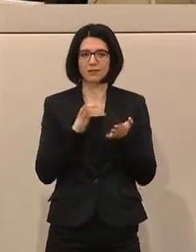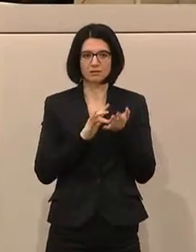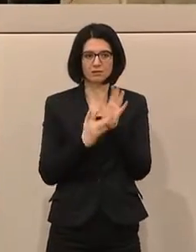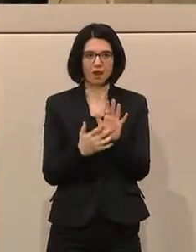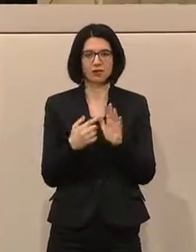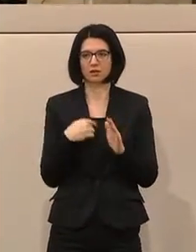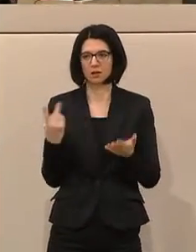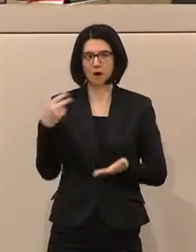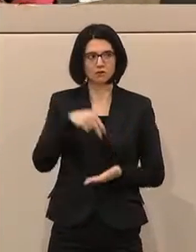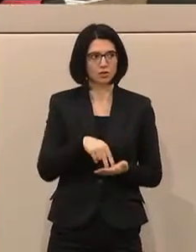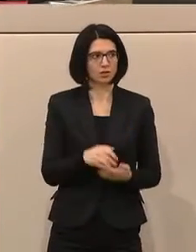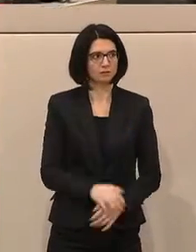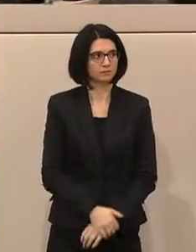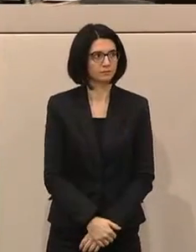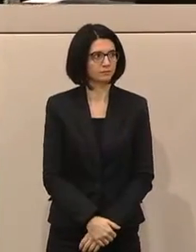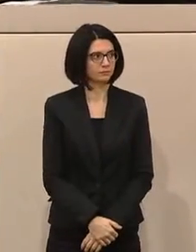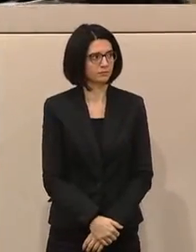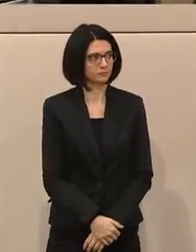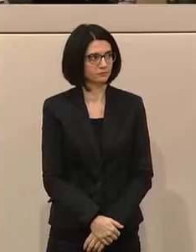entsprechendes Zeichen.